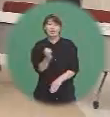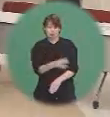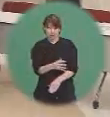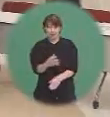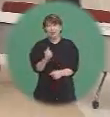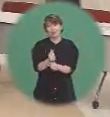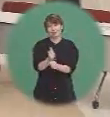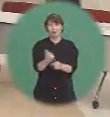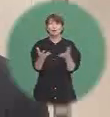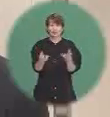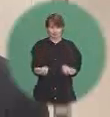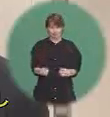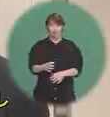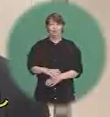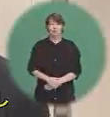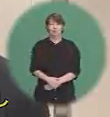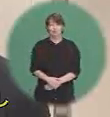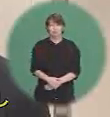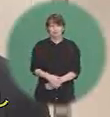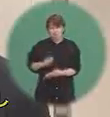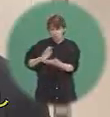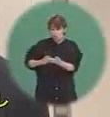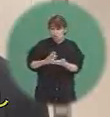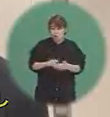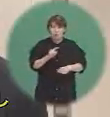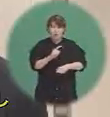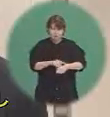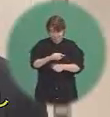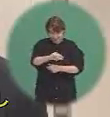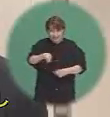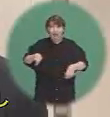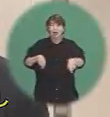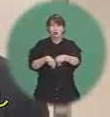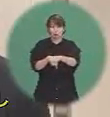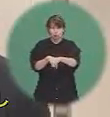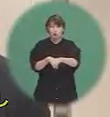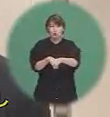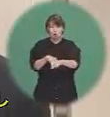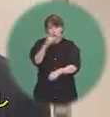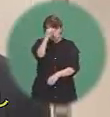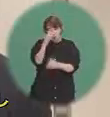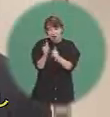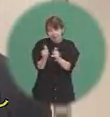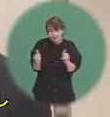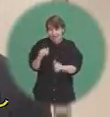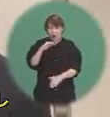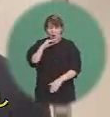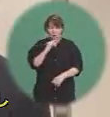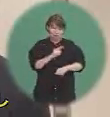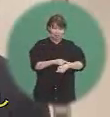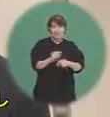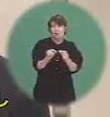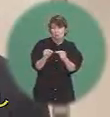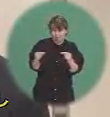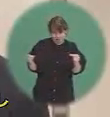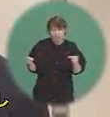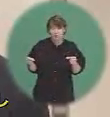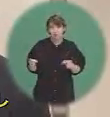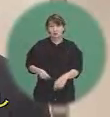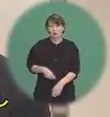。 毎回時間がかかってしまうと、それだけ患者さんの待ち時間も長くなります